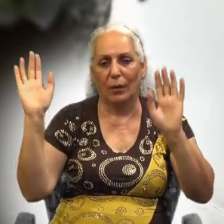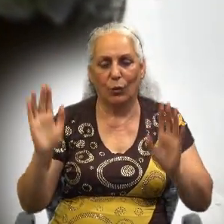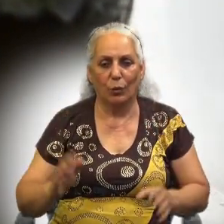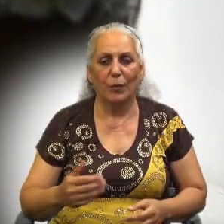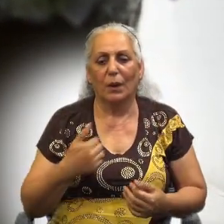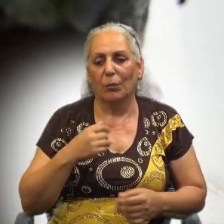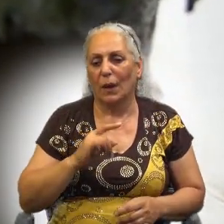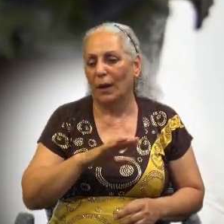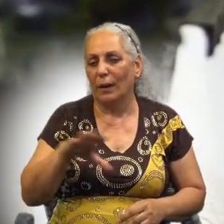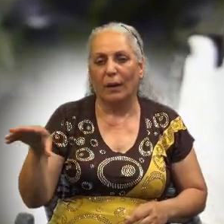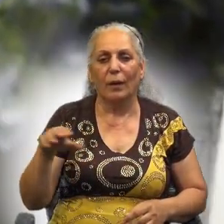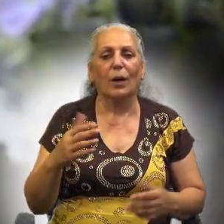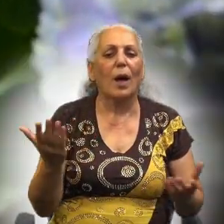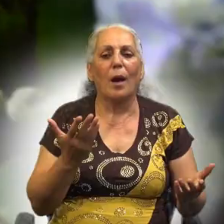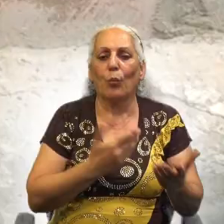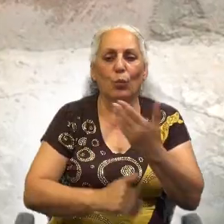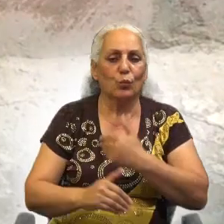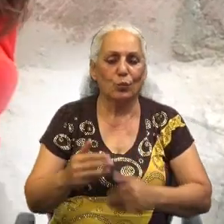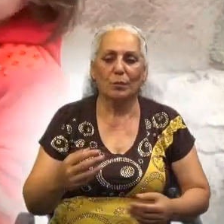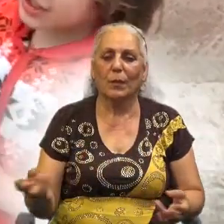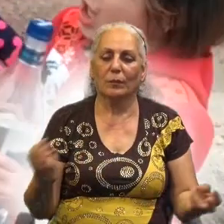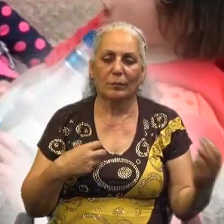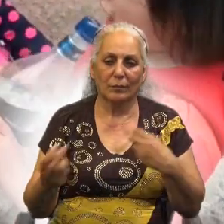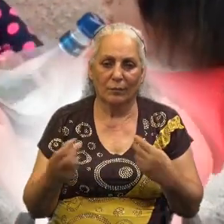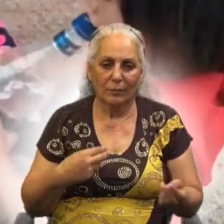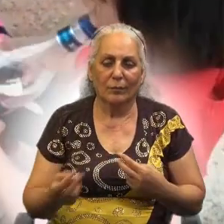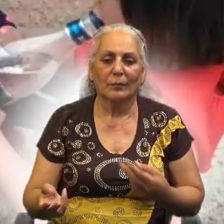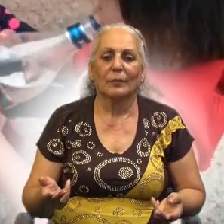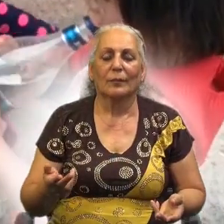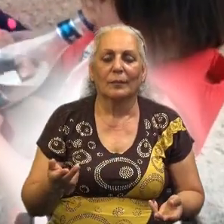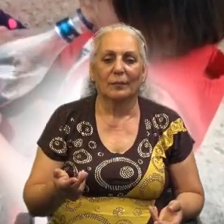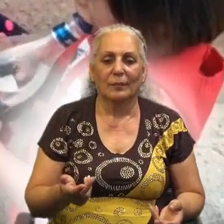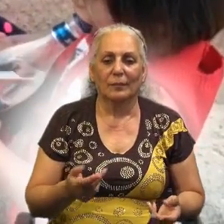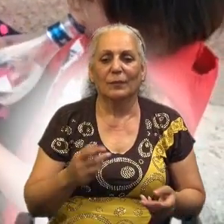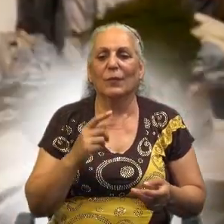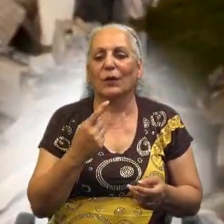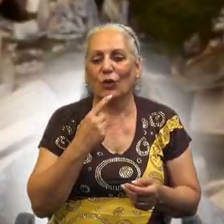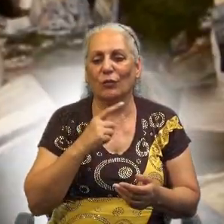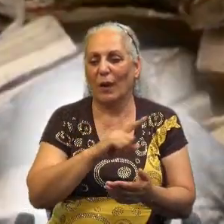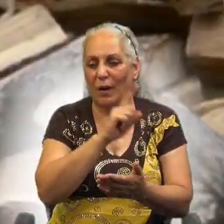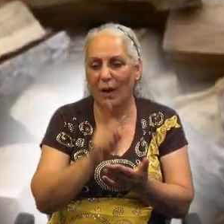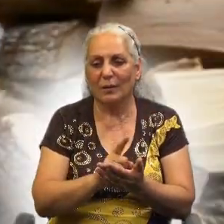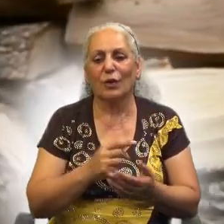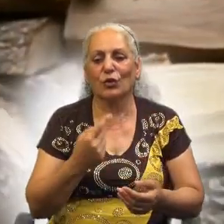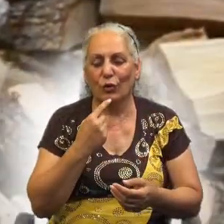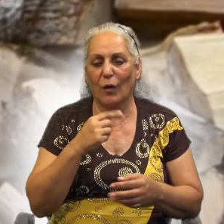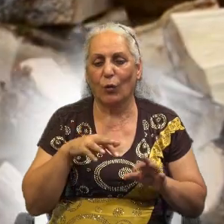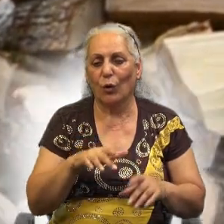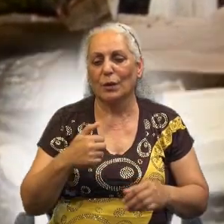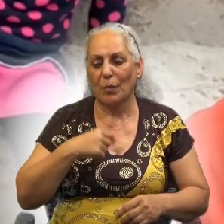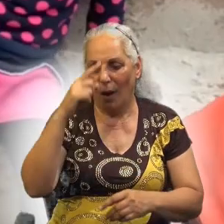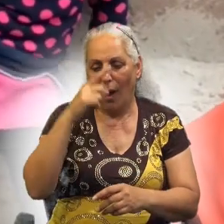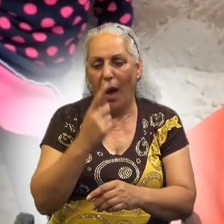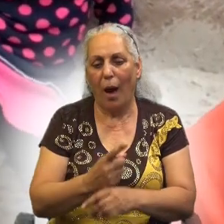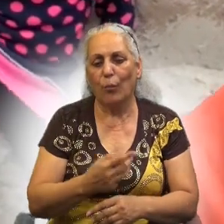Իմ երեխեքն են, երբ գուզին կա, են մալուլ, ես ինքե դժվար հարցա, դժվար կարծա, իմ աղբոր թորն